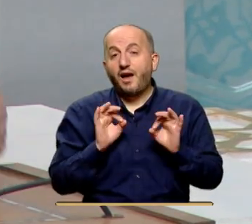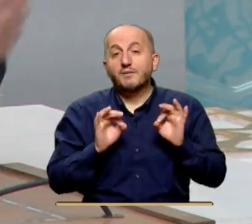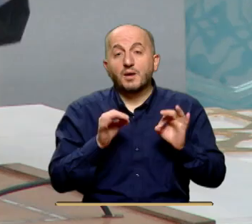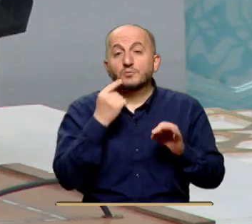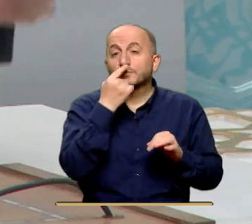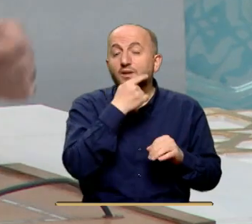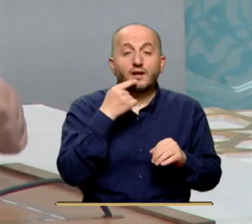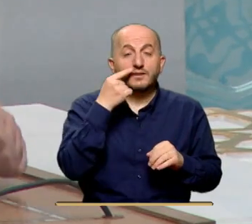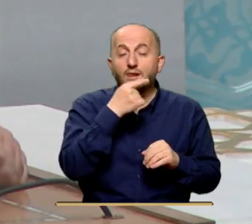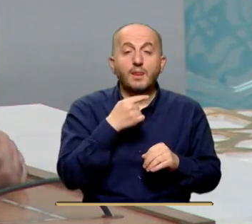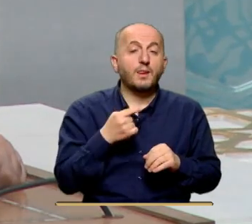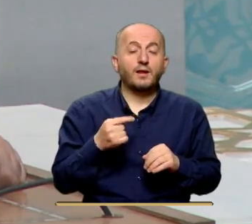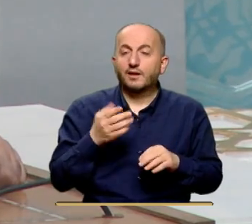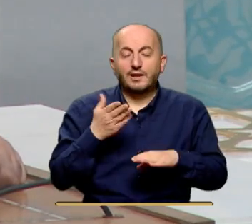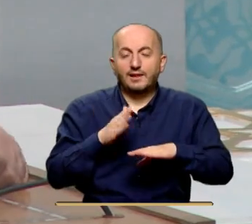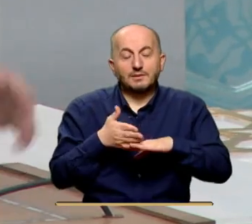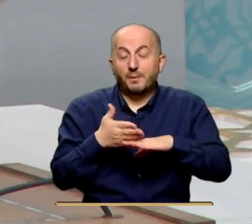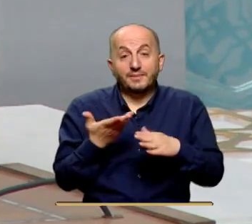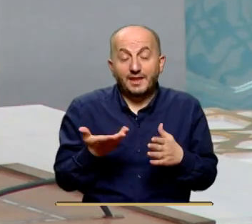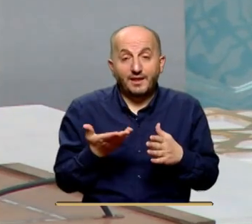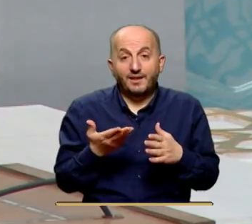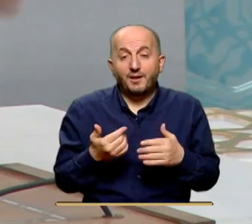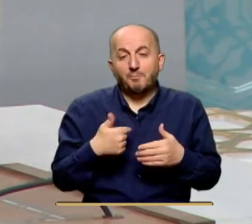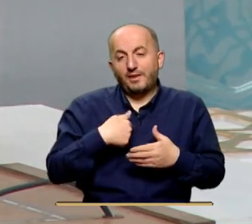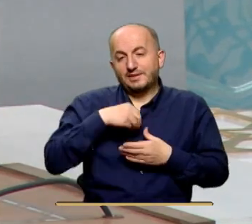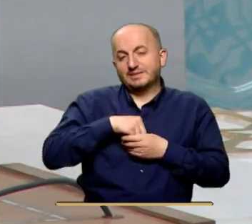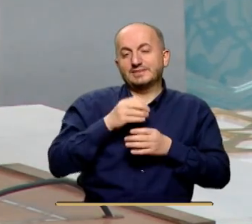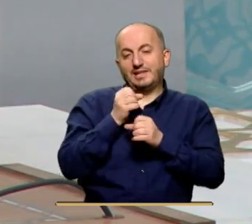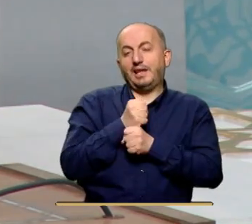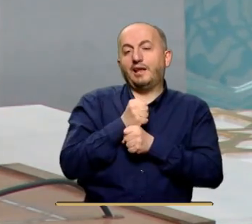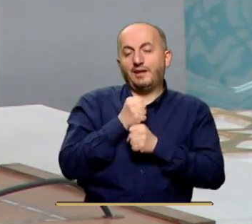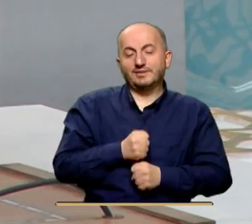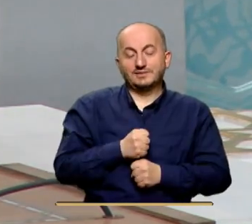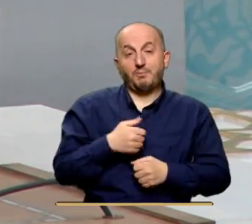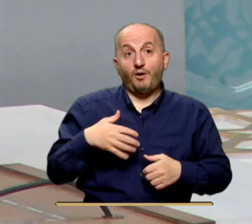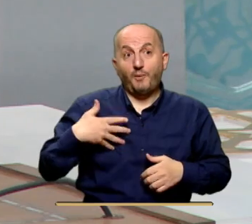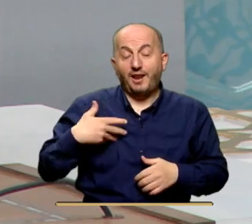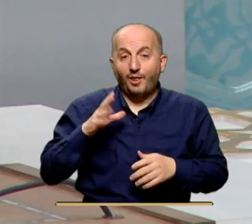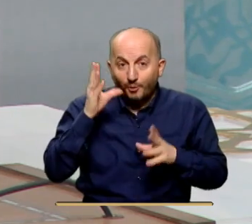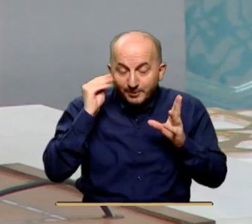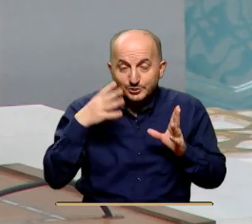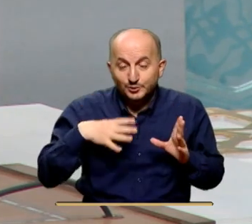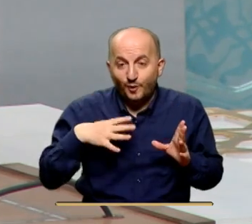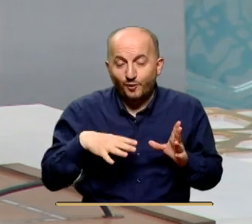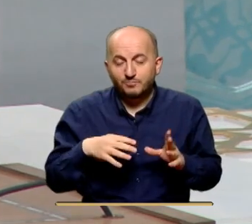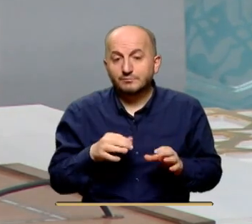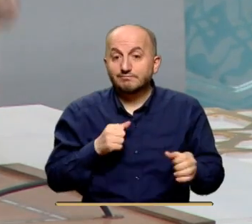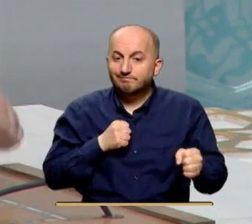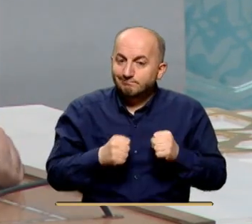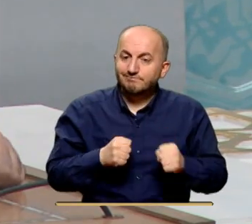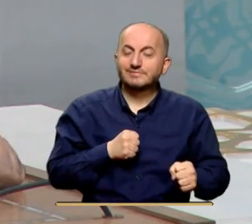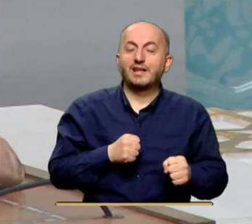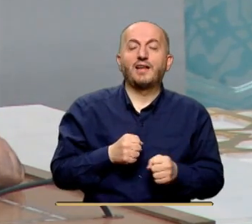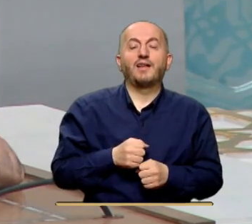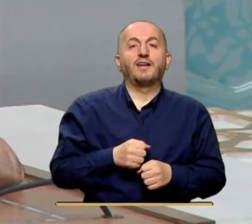yalıyorsun. Nedir bunun hikmeti?" "O bende kalsın," diyor. "Yok," diyor, "ben bunu öğreneceğim." Israr edince diyor